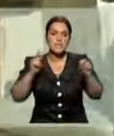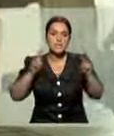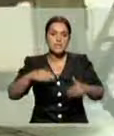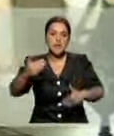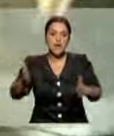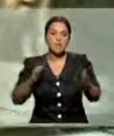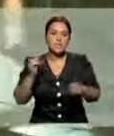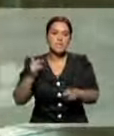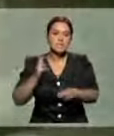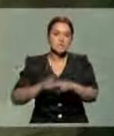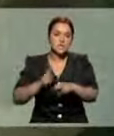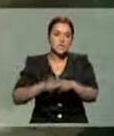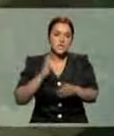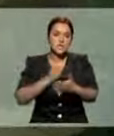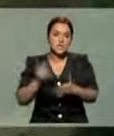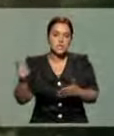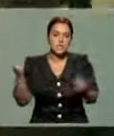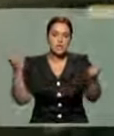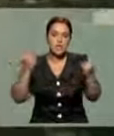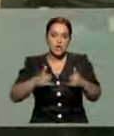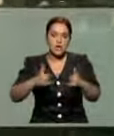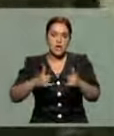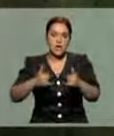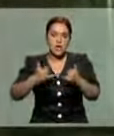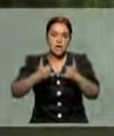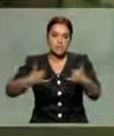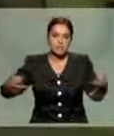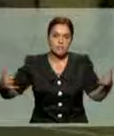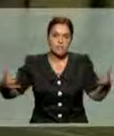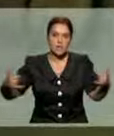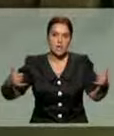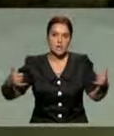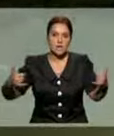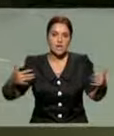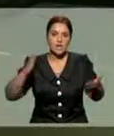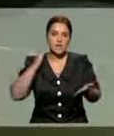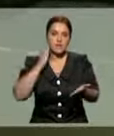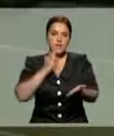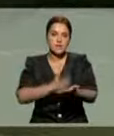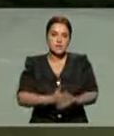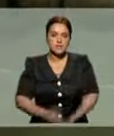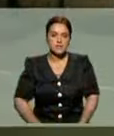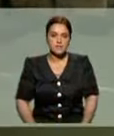арматуры. Состоит он из металлических прутьев. Несколько движений на станке точечная сварка.